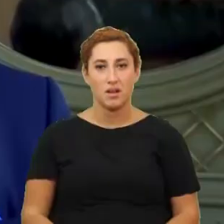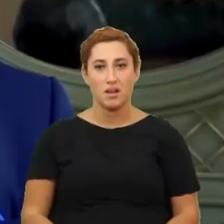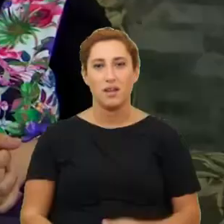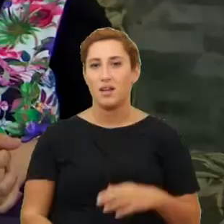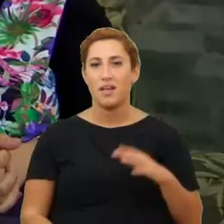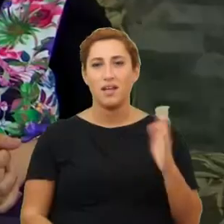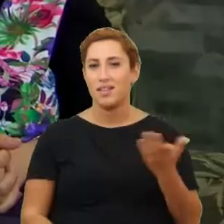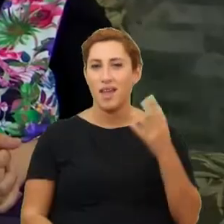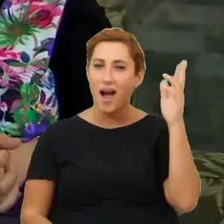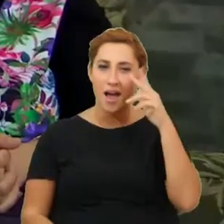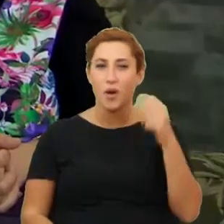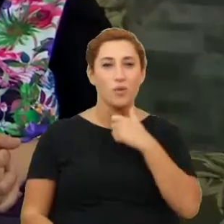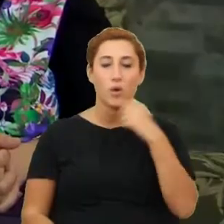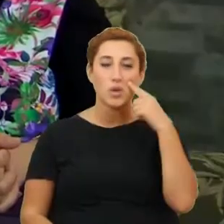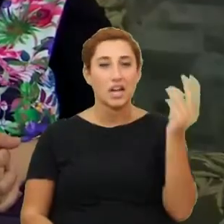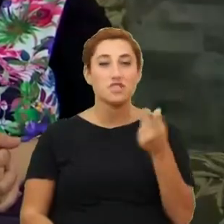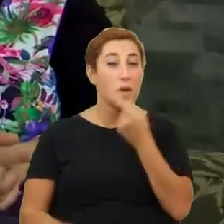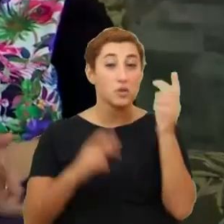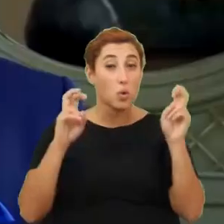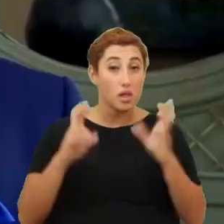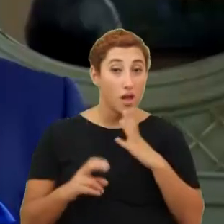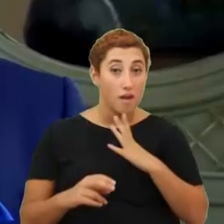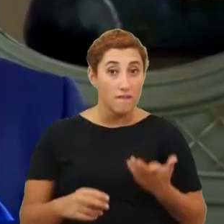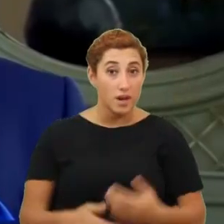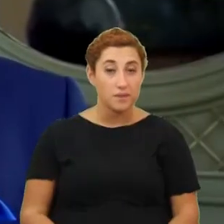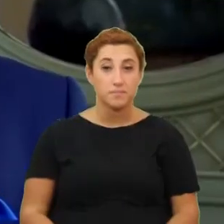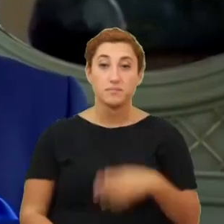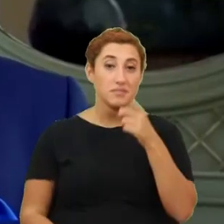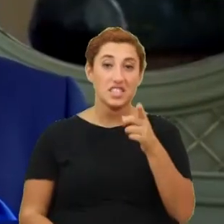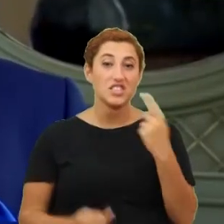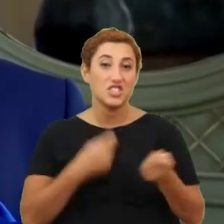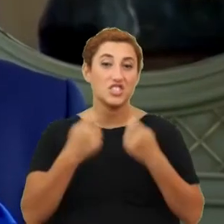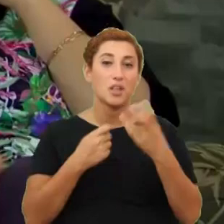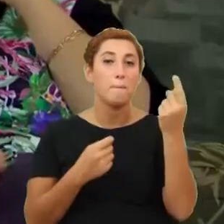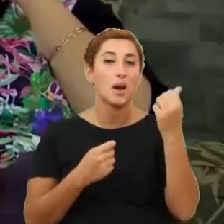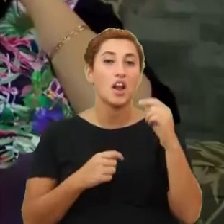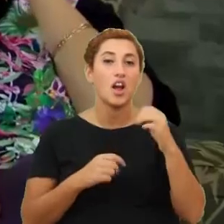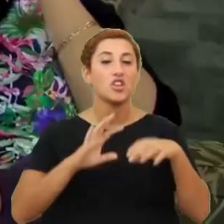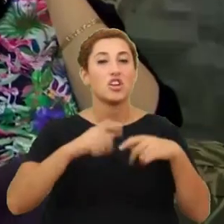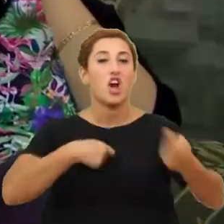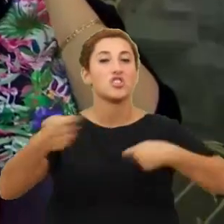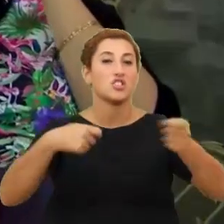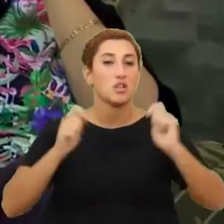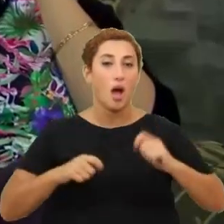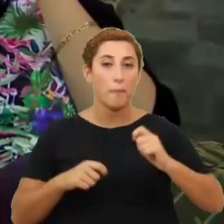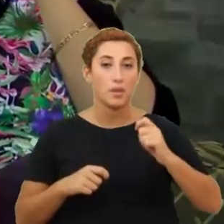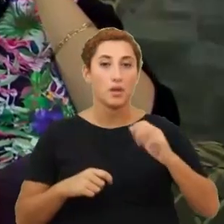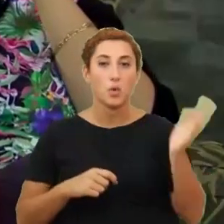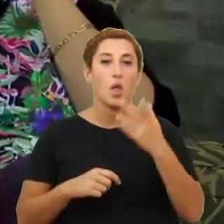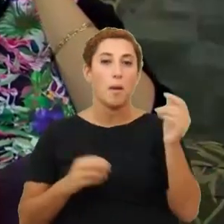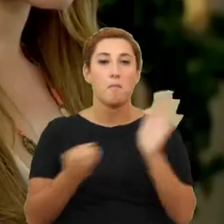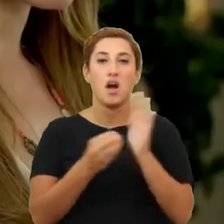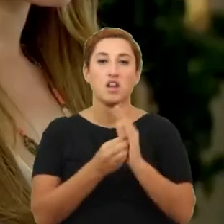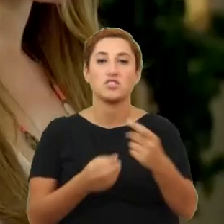hayalınız lütfen. Gözden kaçan bazı durumlar oluyor. Sen şirketin parasını çarçur ettin. Bana o kadar